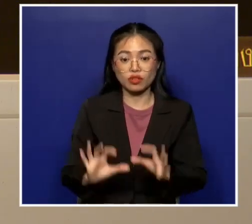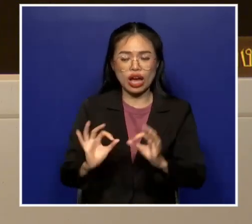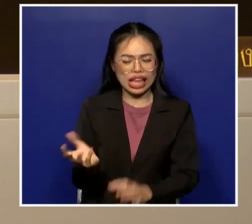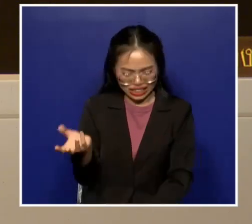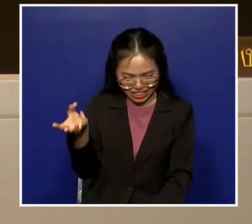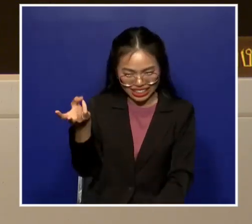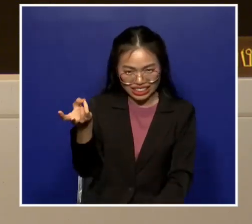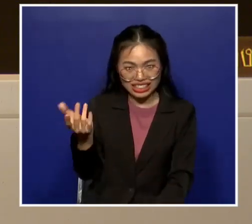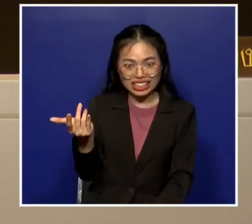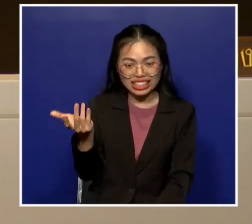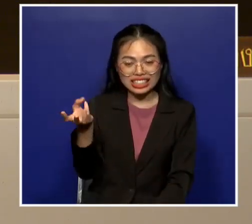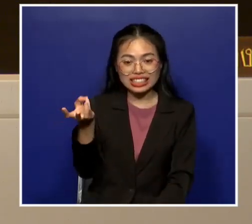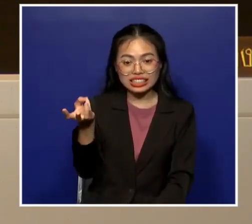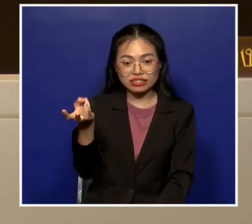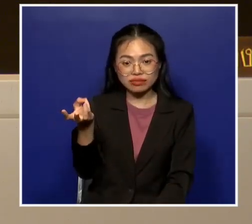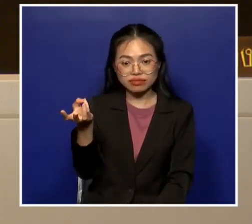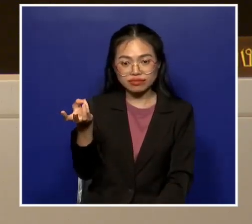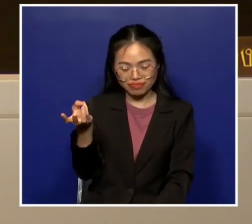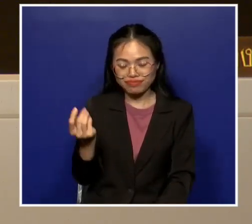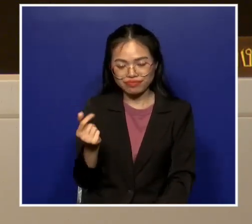เดี๋ยวนะครับเดี๋ยวสันพุทธนะเดี๋ยวด้วยความรัก